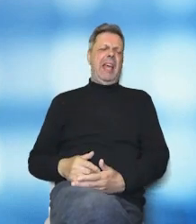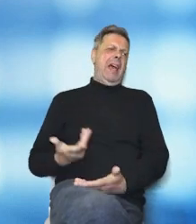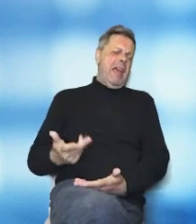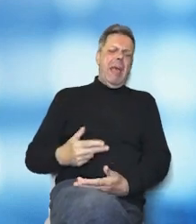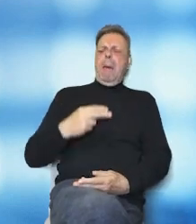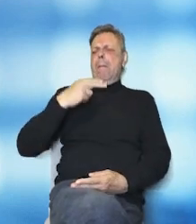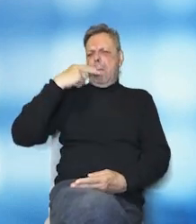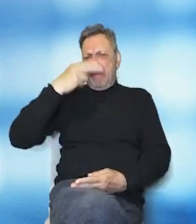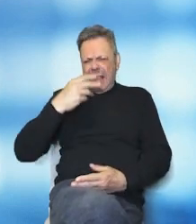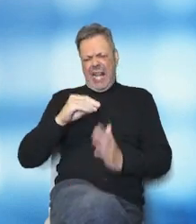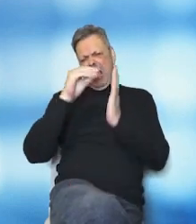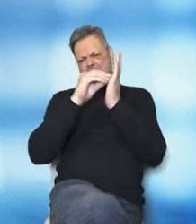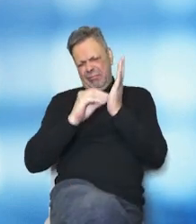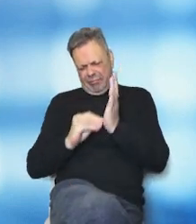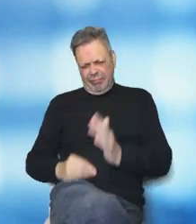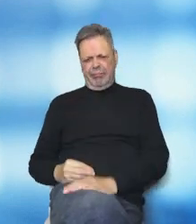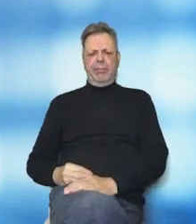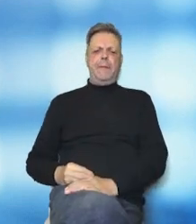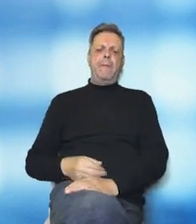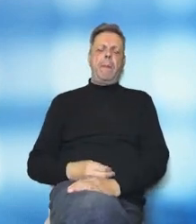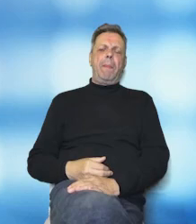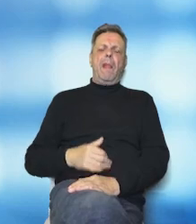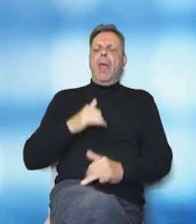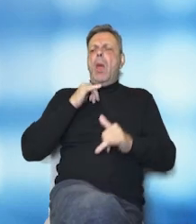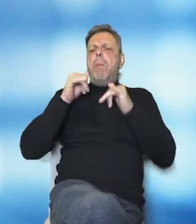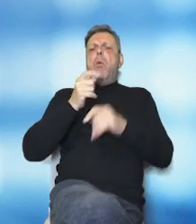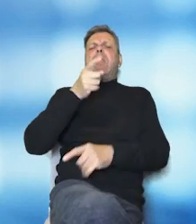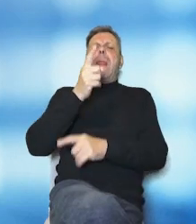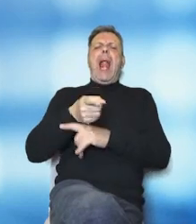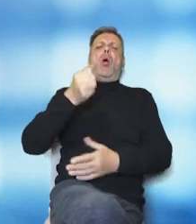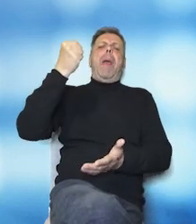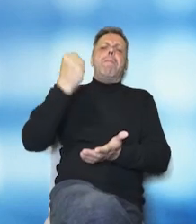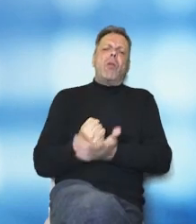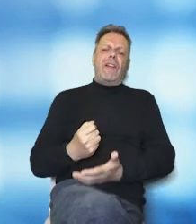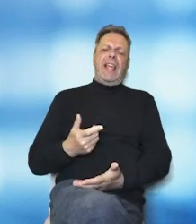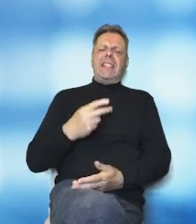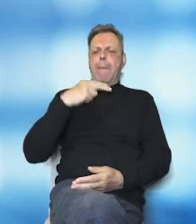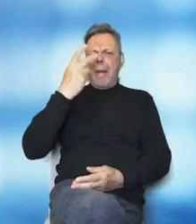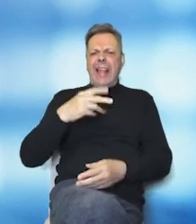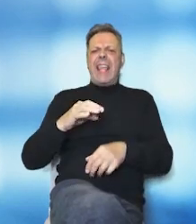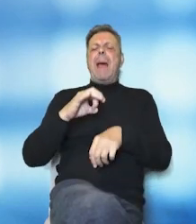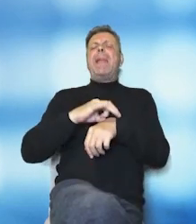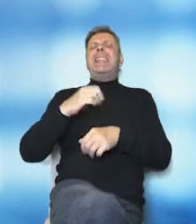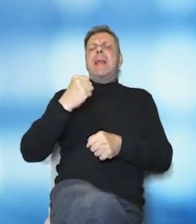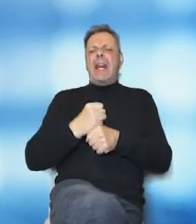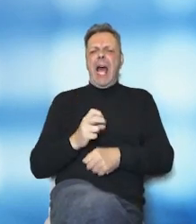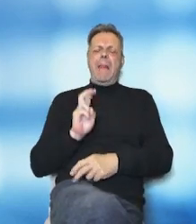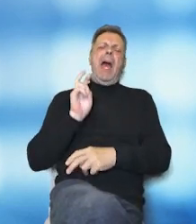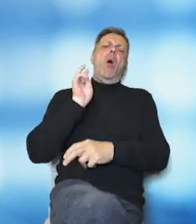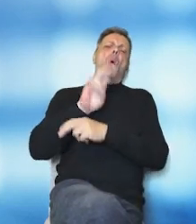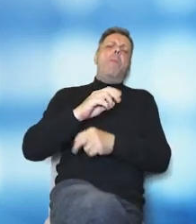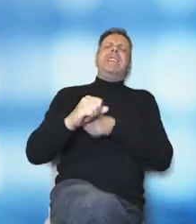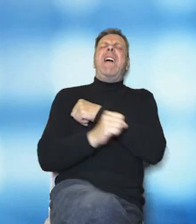liječnici indicirali, pišu doznake za pomagala, putne naloge, potvrde za preglede na medicini rada, za upise